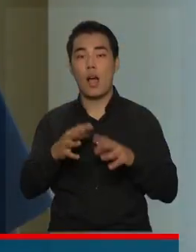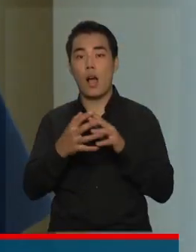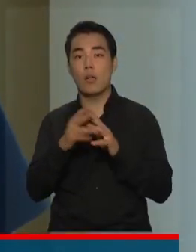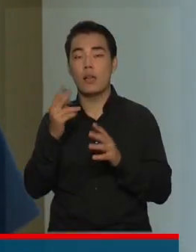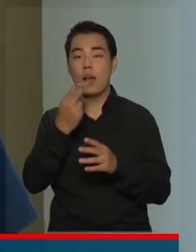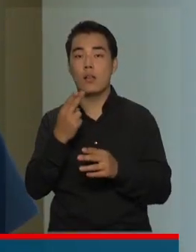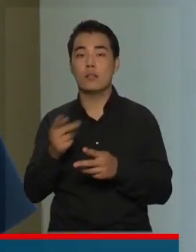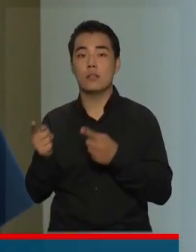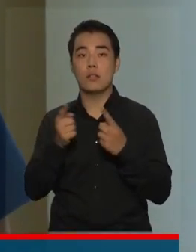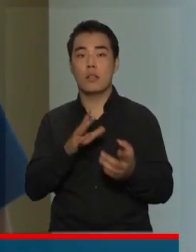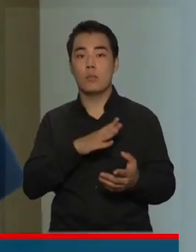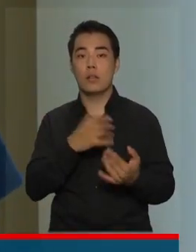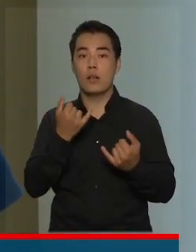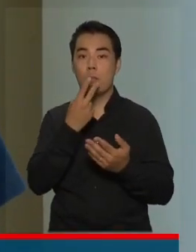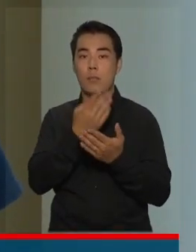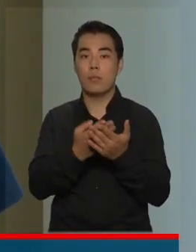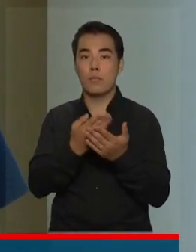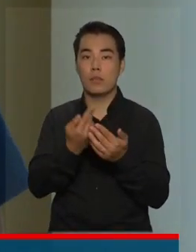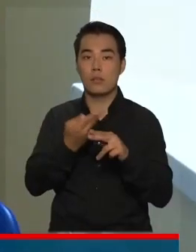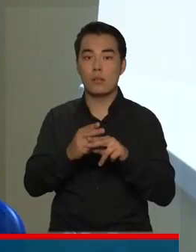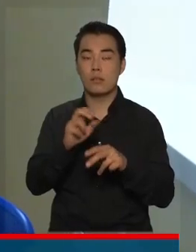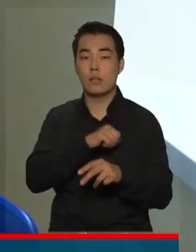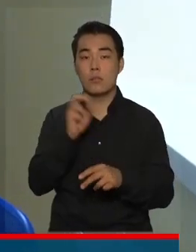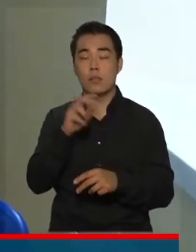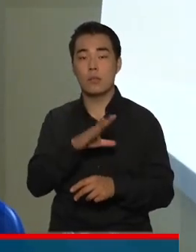қалдырған. Енді міне гүлшоғын алып көңіл сұрауға да келді.